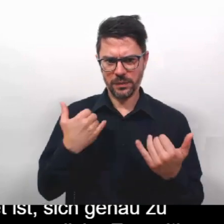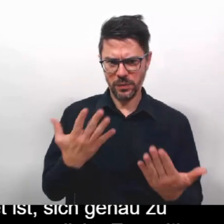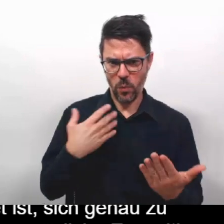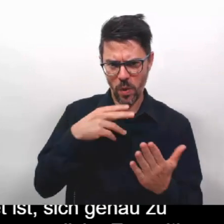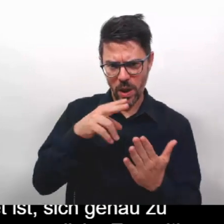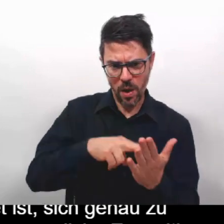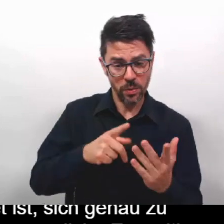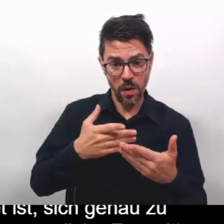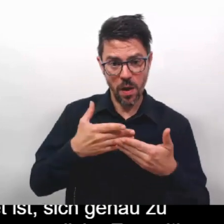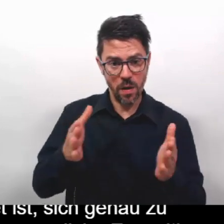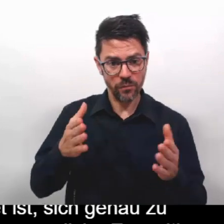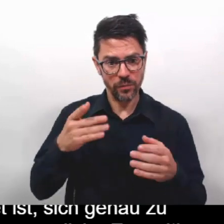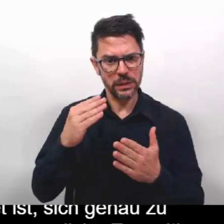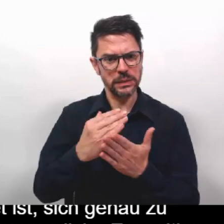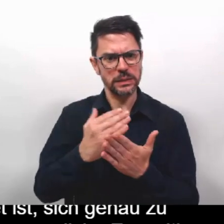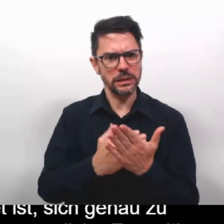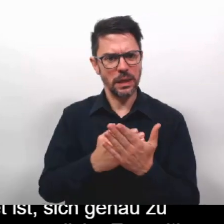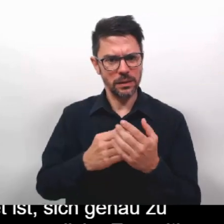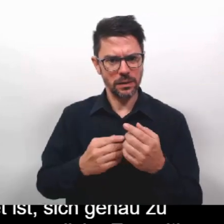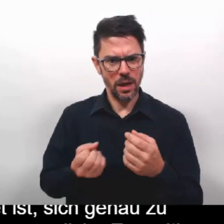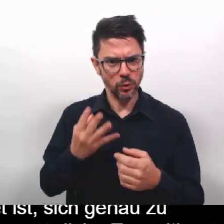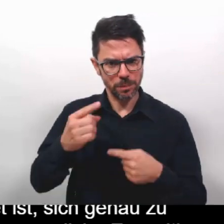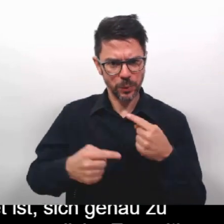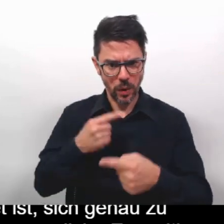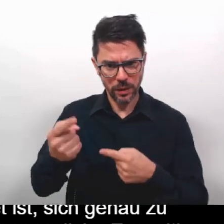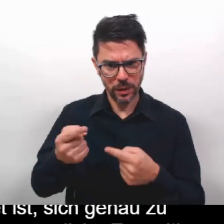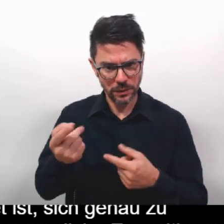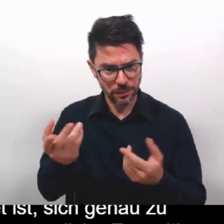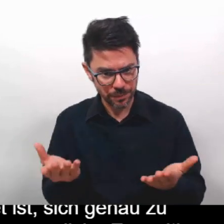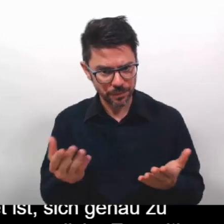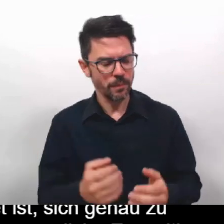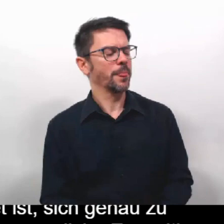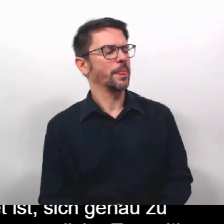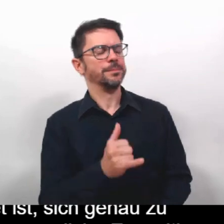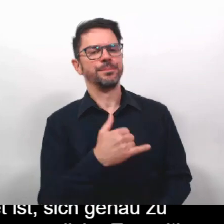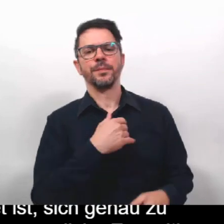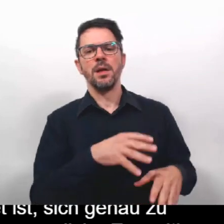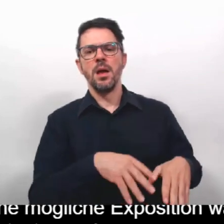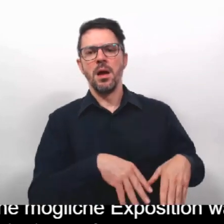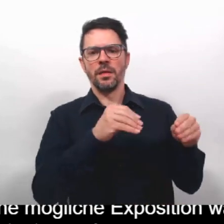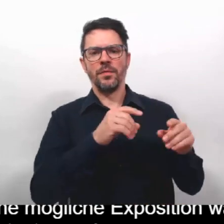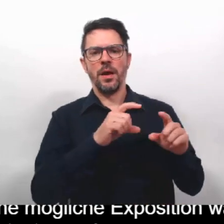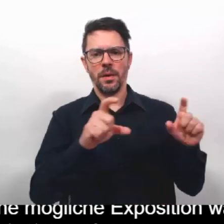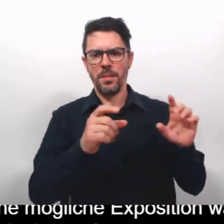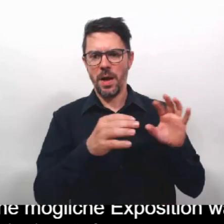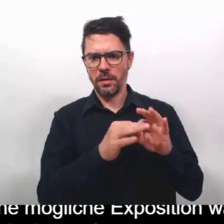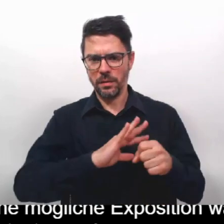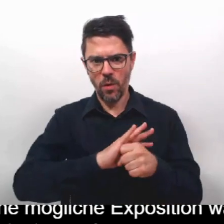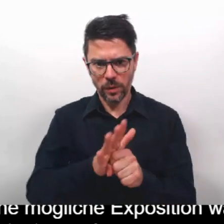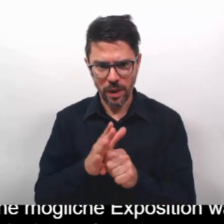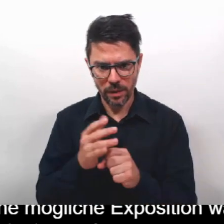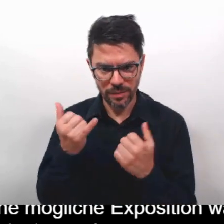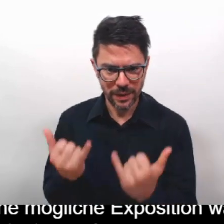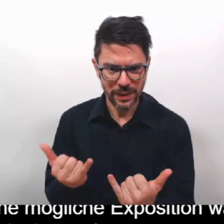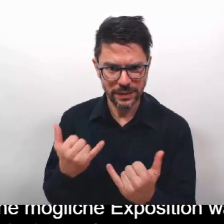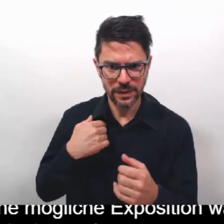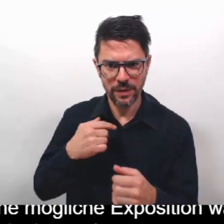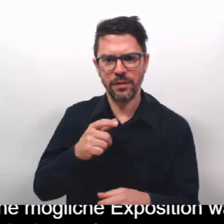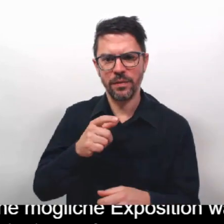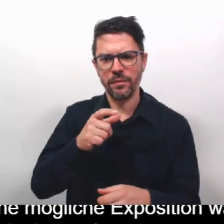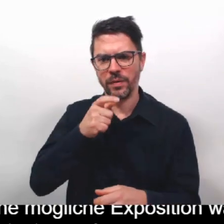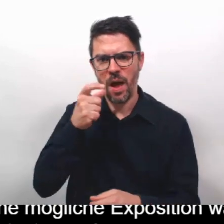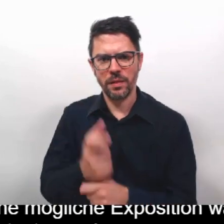an den Hochschulen, wie das dann auszugestalten ist. Also es heißt nicht, dass automatisch alle Gremien abgeschafft sind, aber es gibt durchaus eine Diskussion, wie das